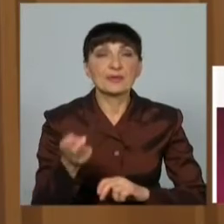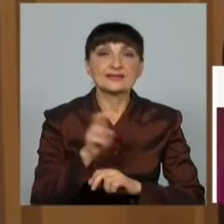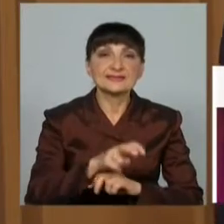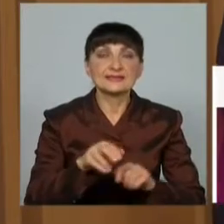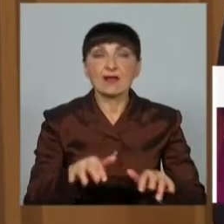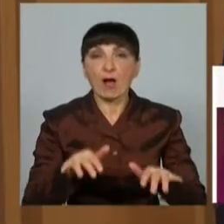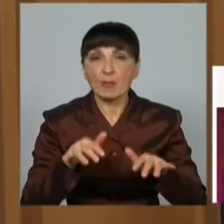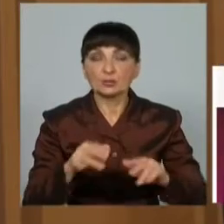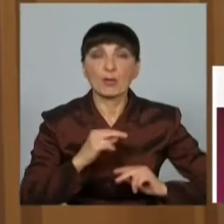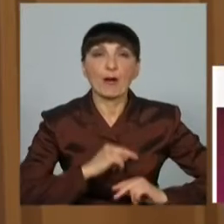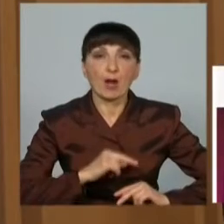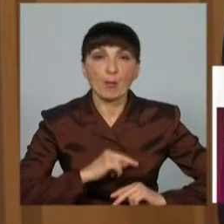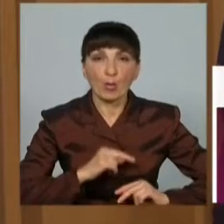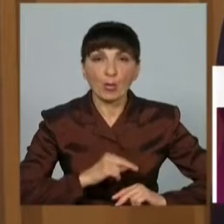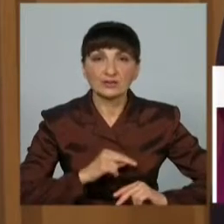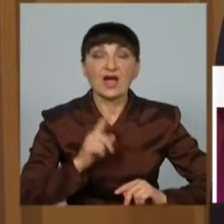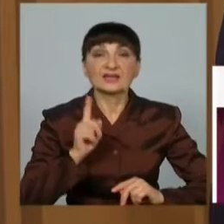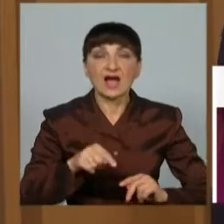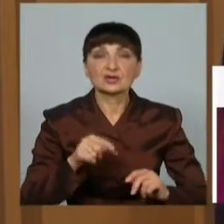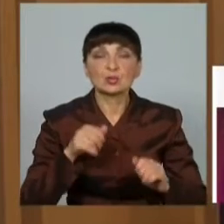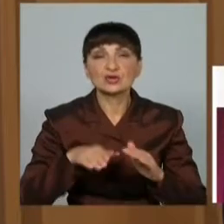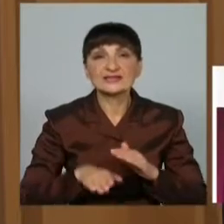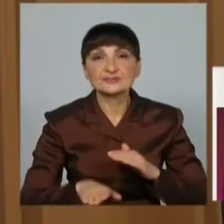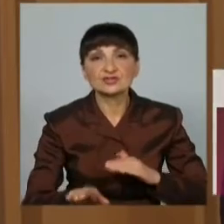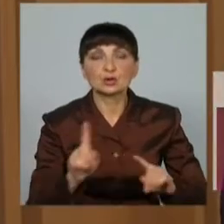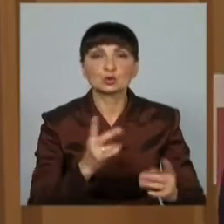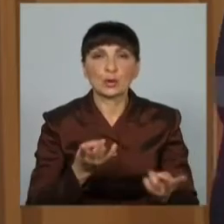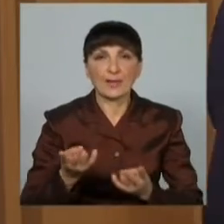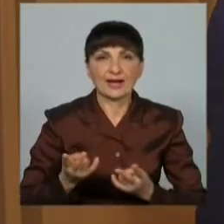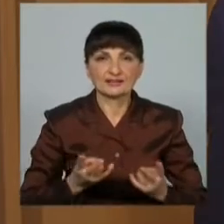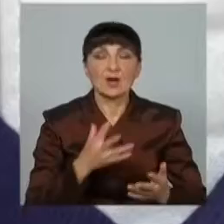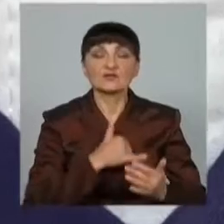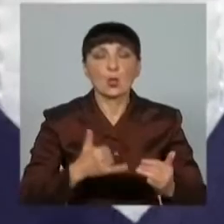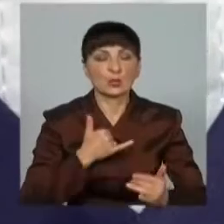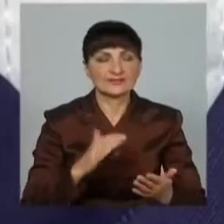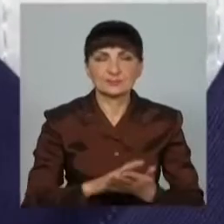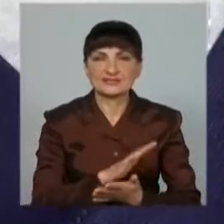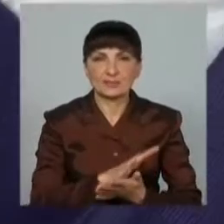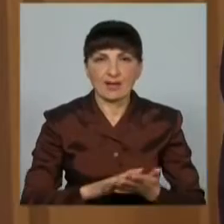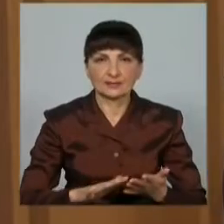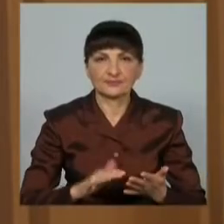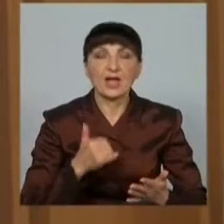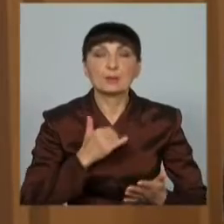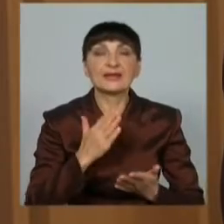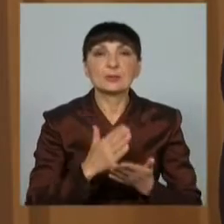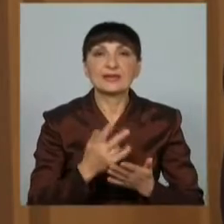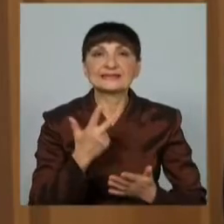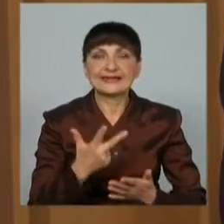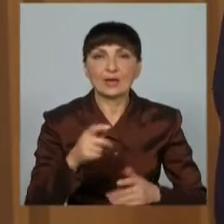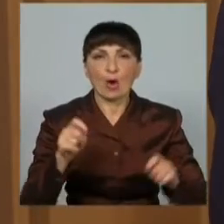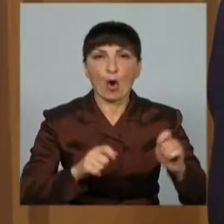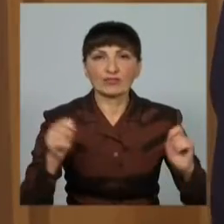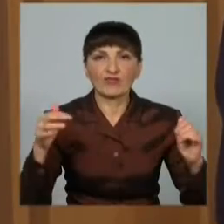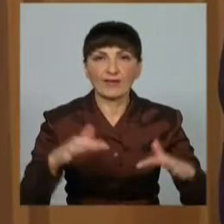сесть за компьютер, поработать и также распечатать все, что ему необходимо. Это все у нас абсолютно бесплатно. Имеем 3 конференц-зала